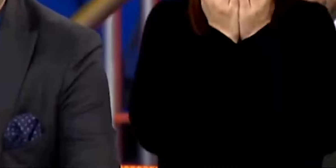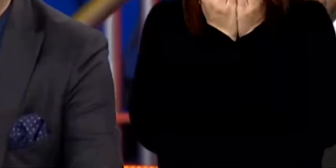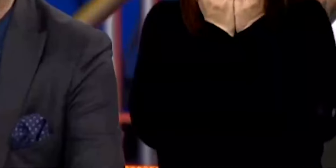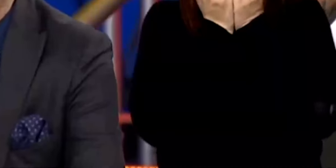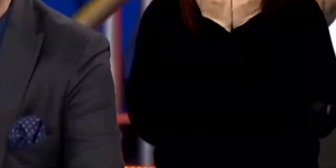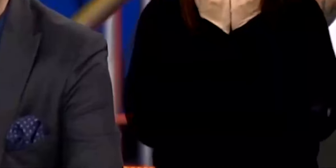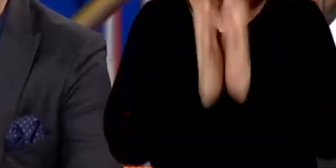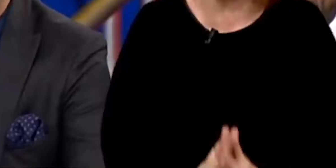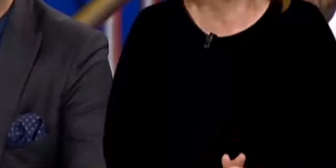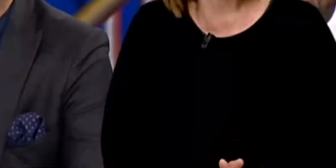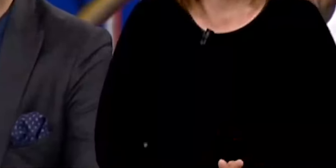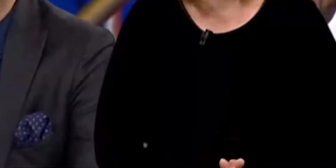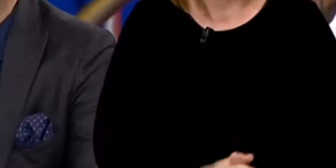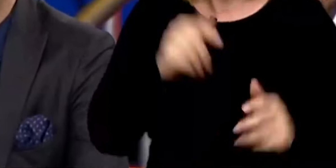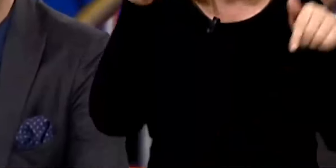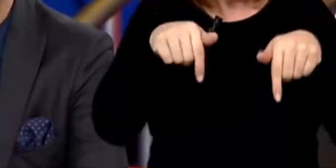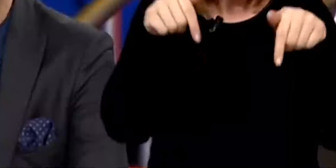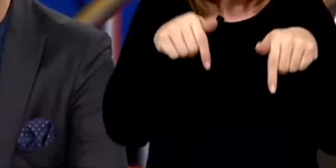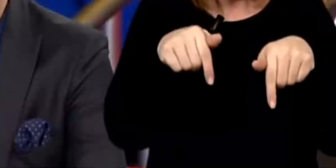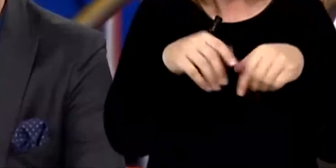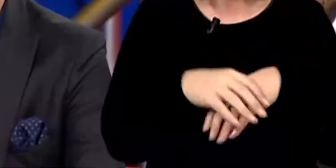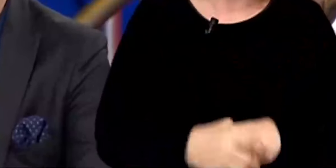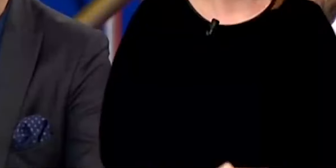giderdi. Şimdi